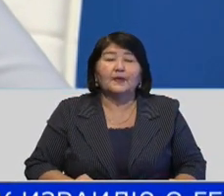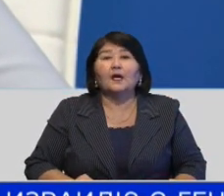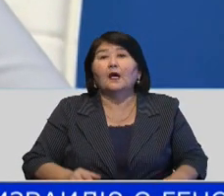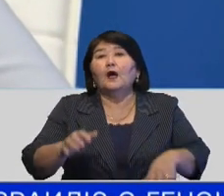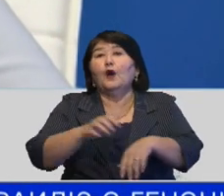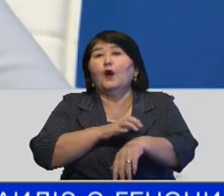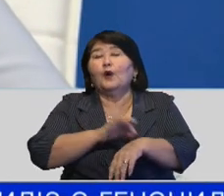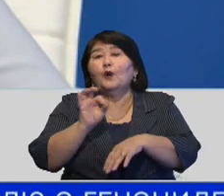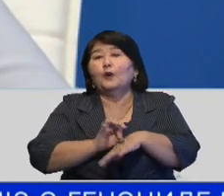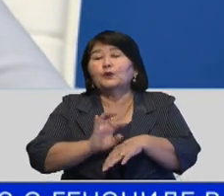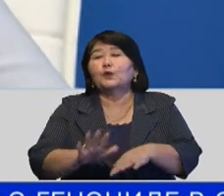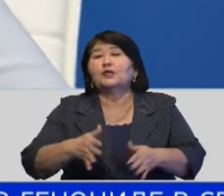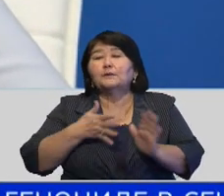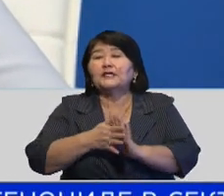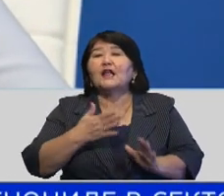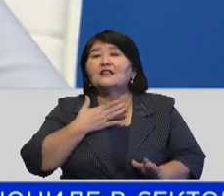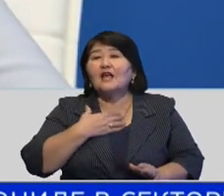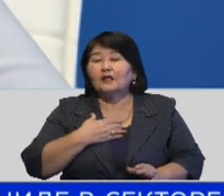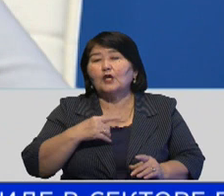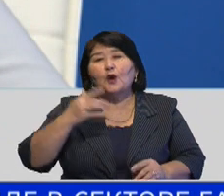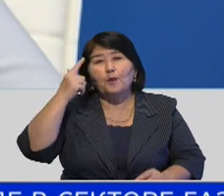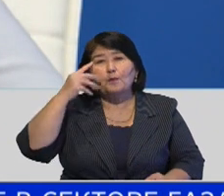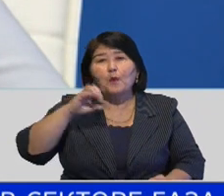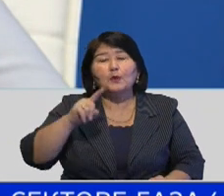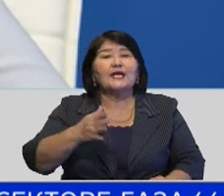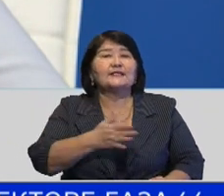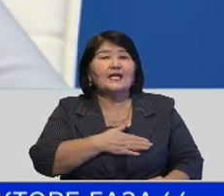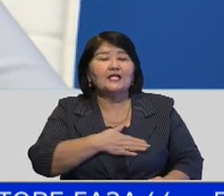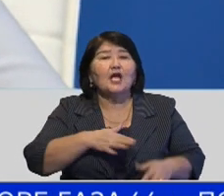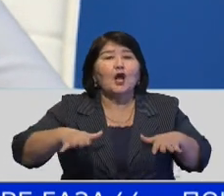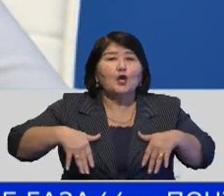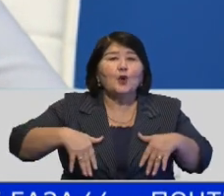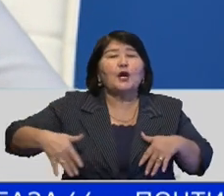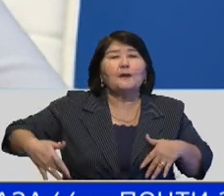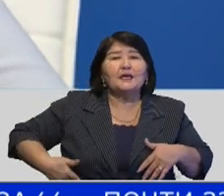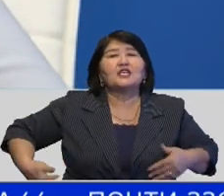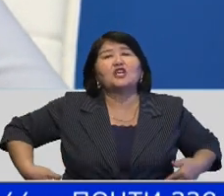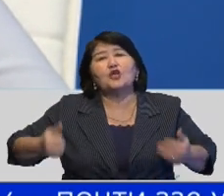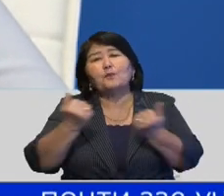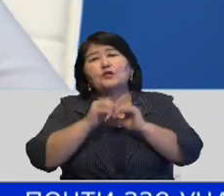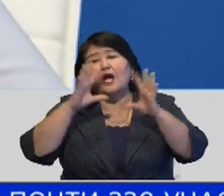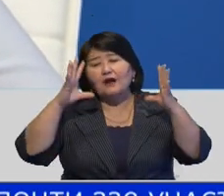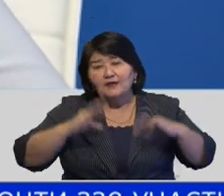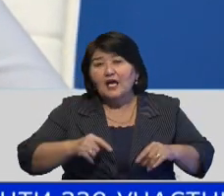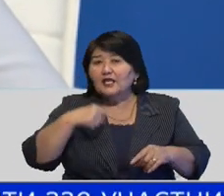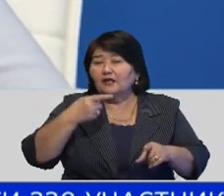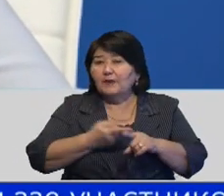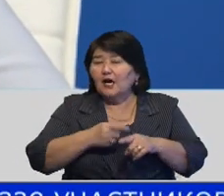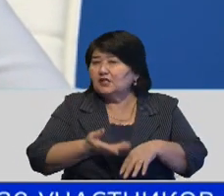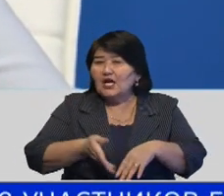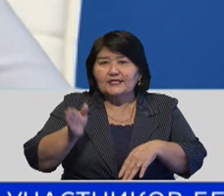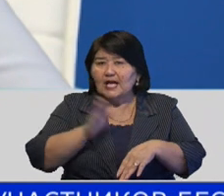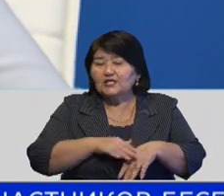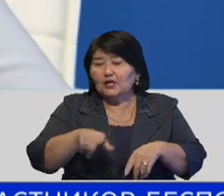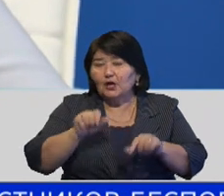Корь поражает не только дыхательные пути, но и мозг ребенка, сердце, легкие, печень, почки и весь организм. Не говоря уже об